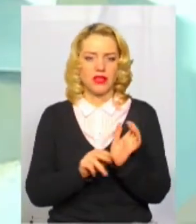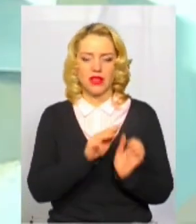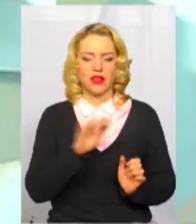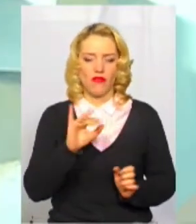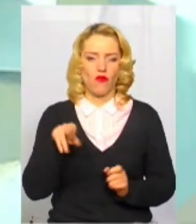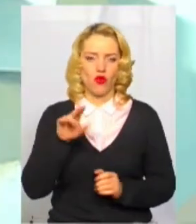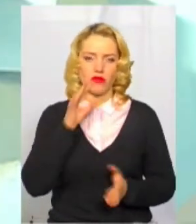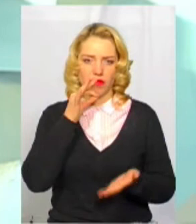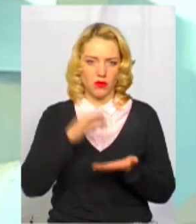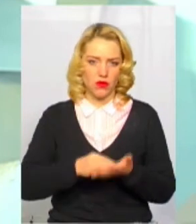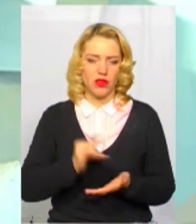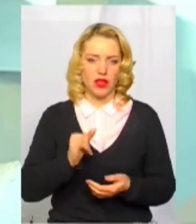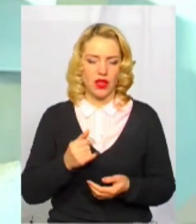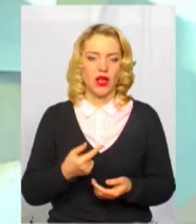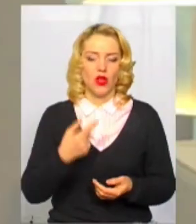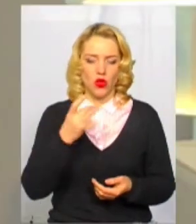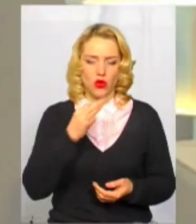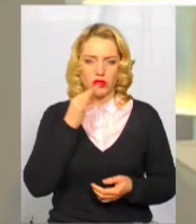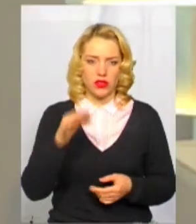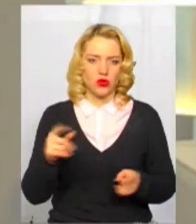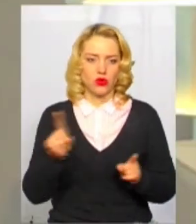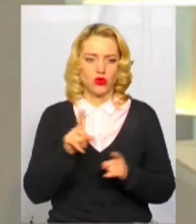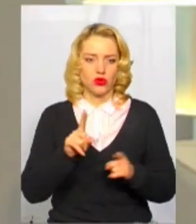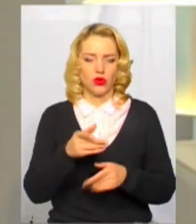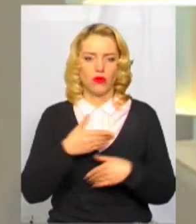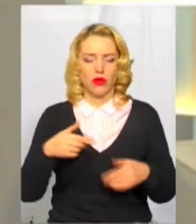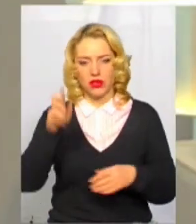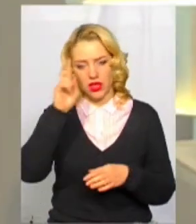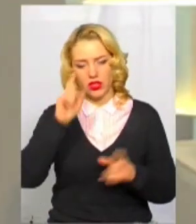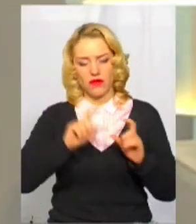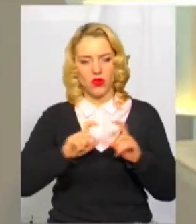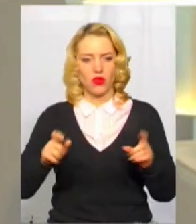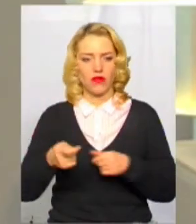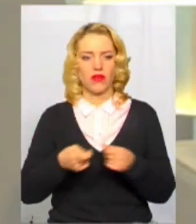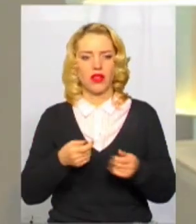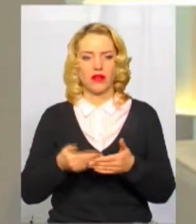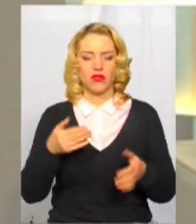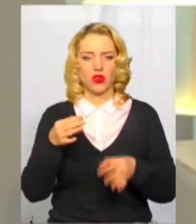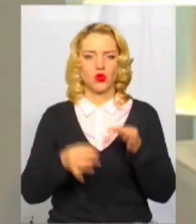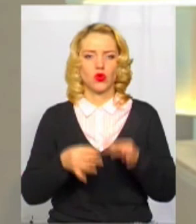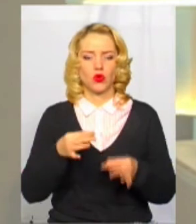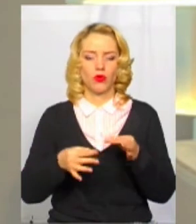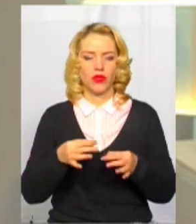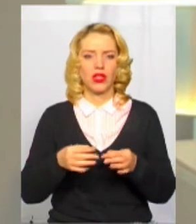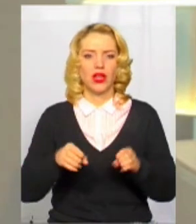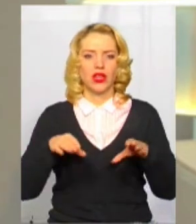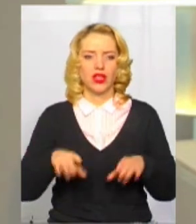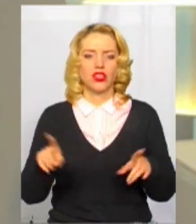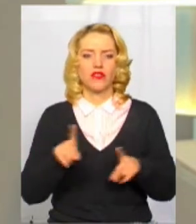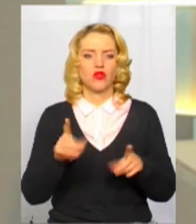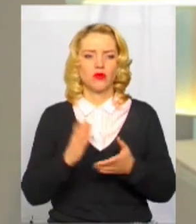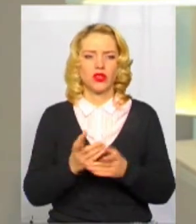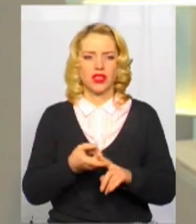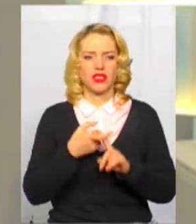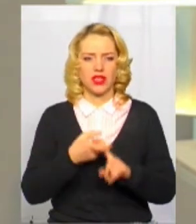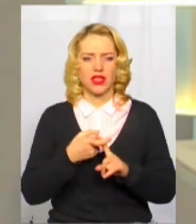фонду питання, але скажу вам таку річ, що ми, державні органи влади, в даній ситуації від судових рішень, в чому є залежні. До нас